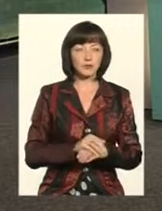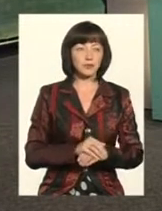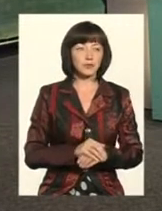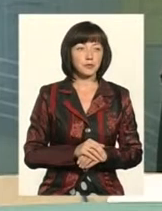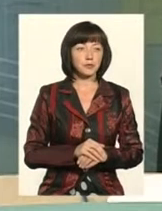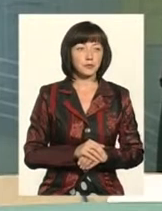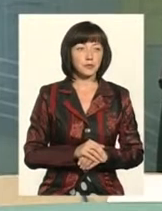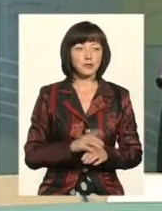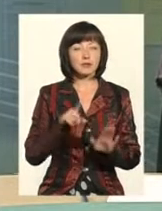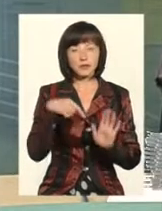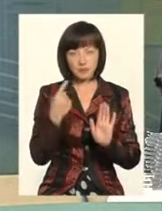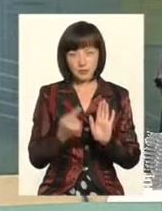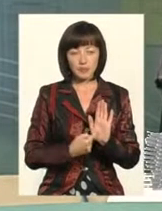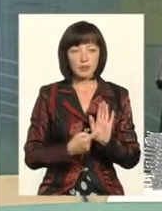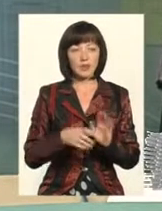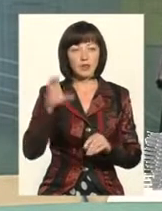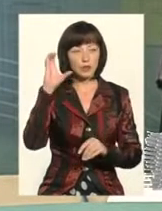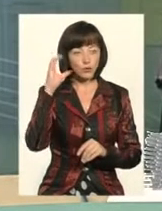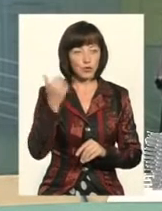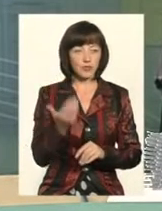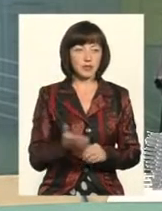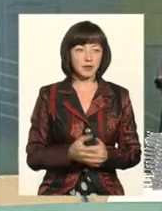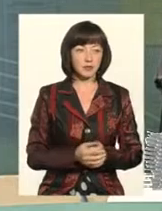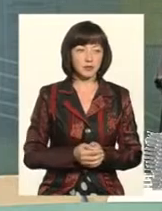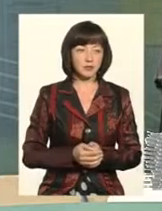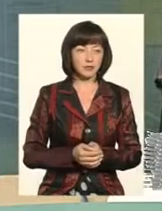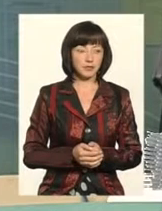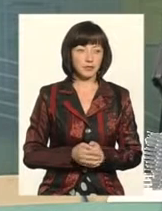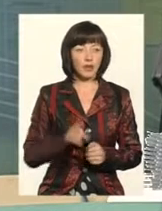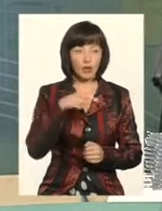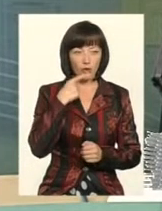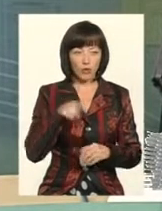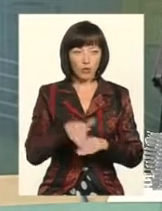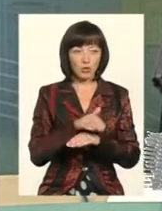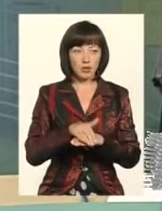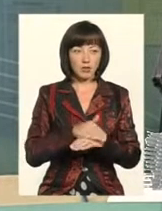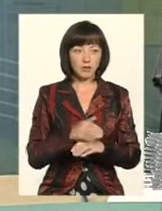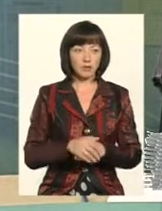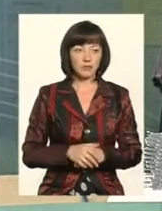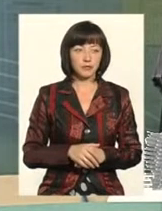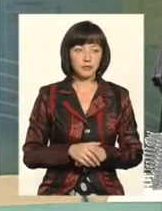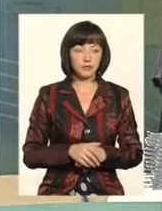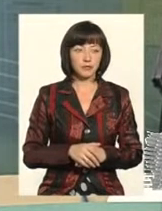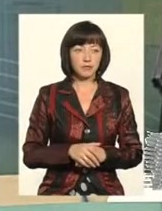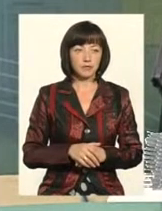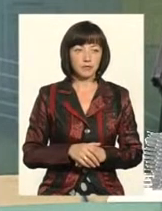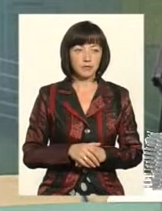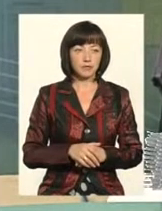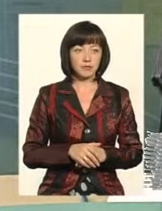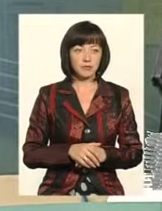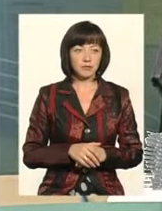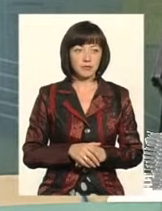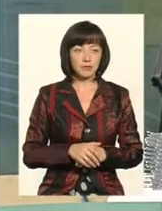60. Ставте своє запитання. Слухаємо вас. Говоріть, будь ласка. Алло, ви в